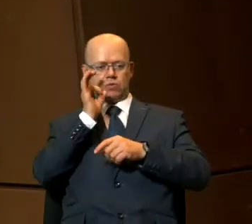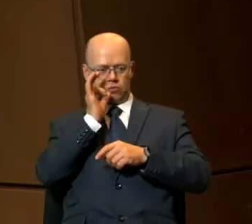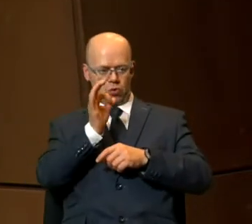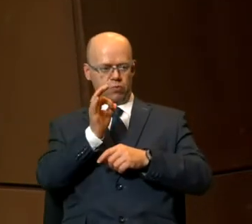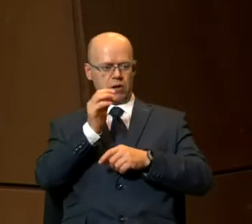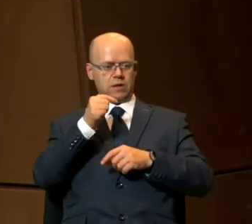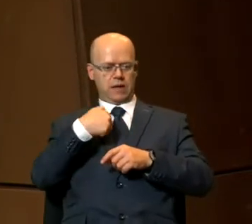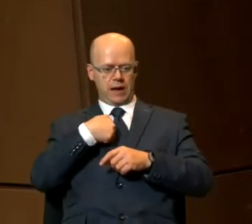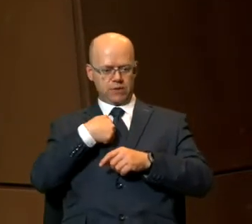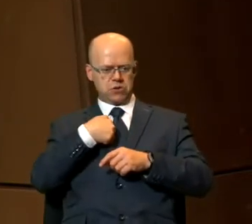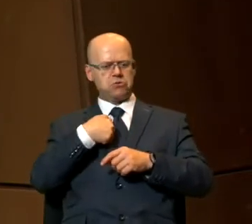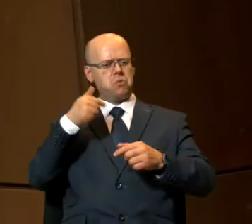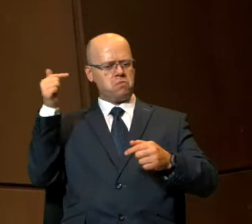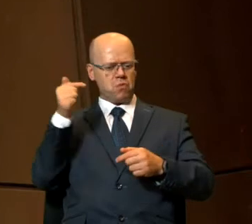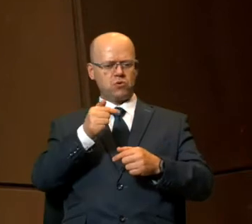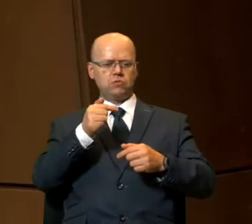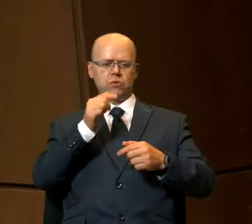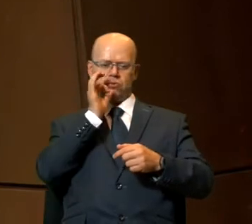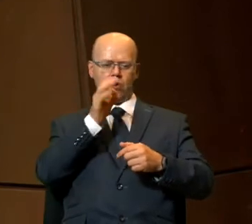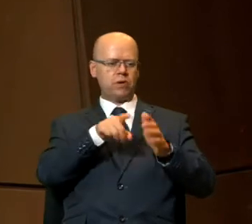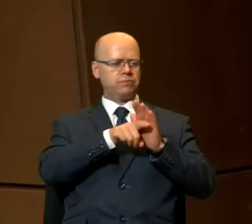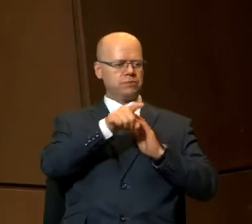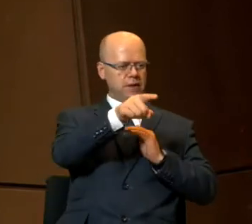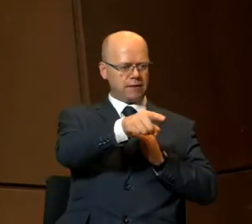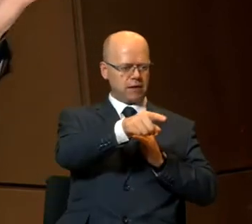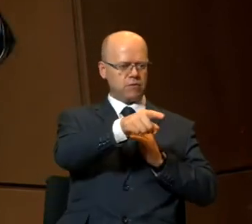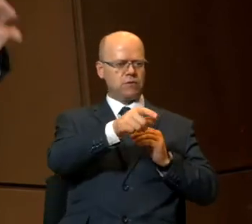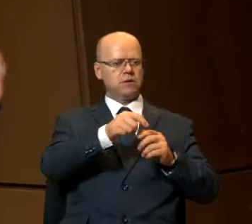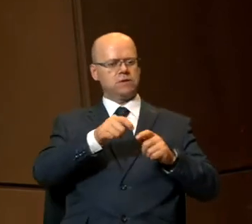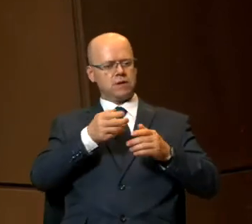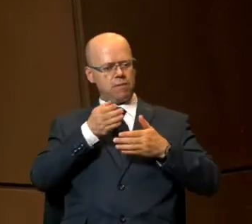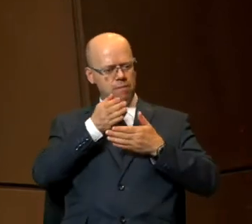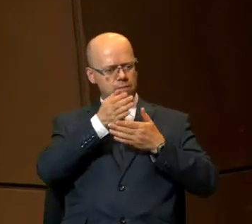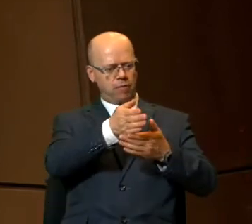się wypracować strategie, które w tym pomogą.